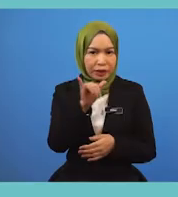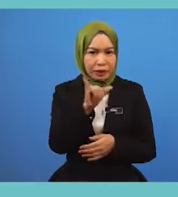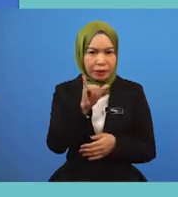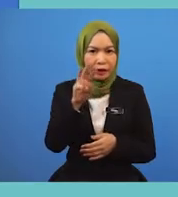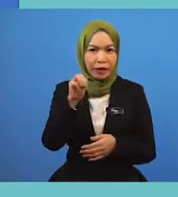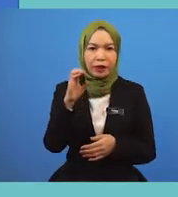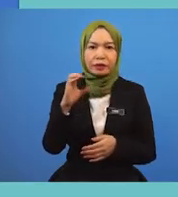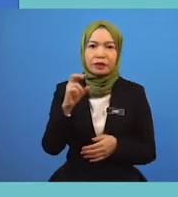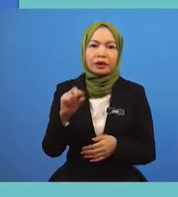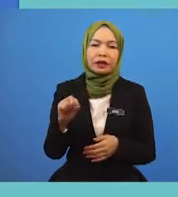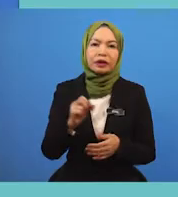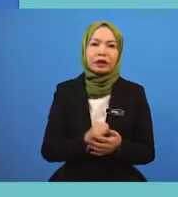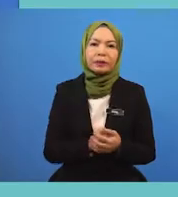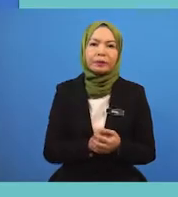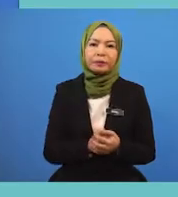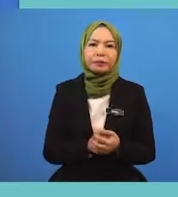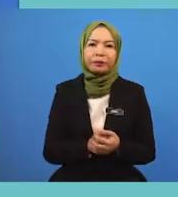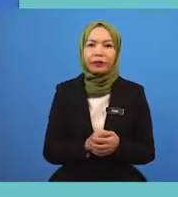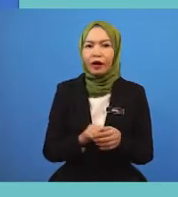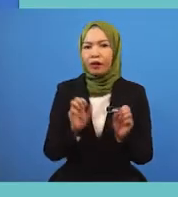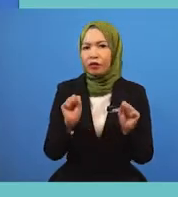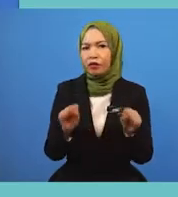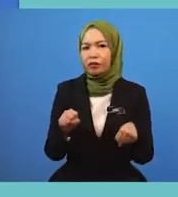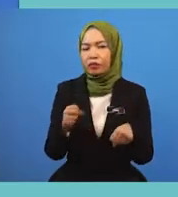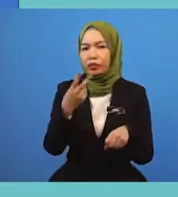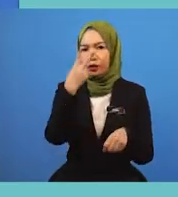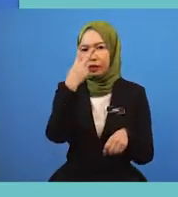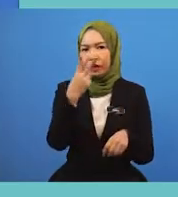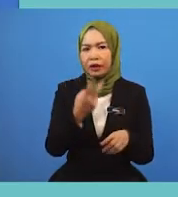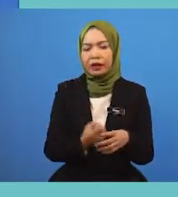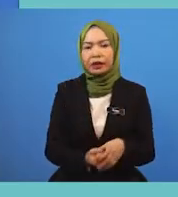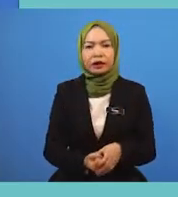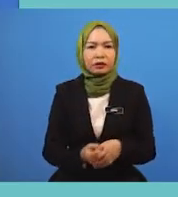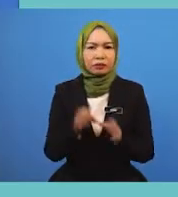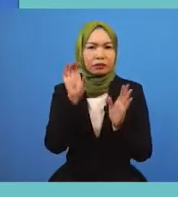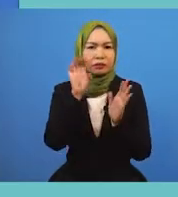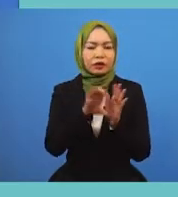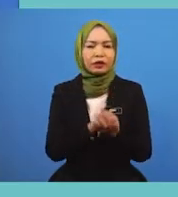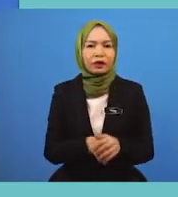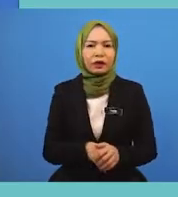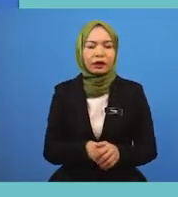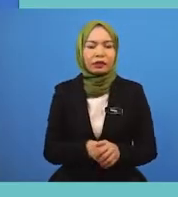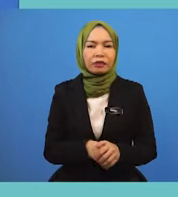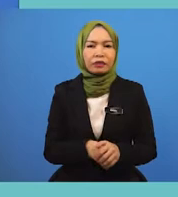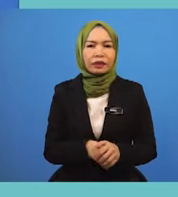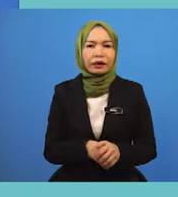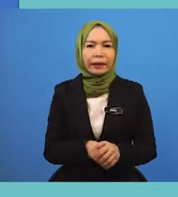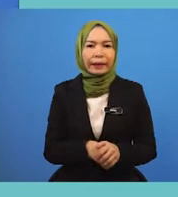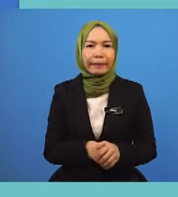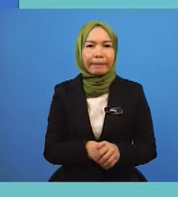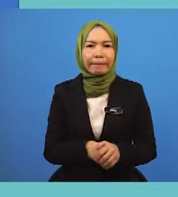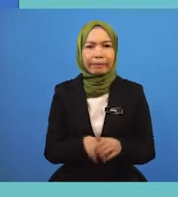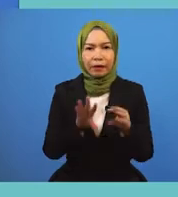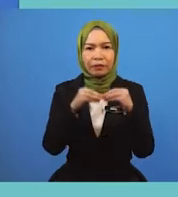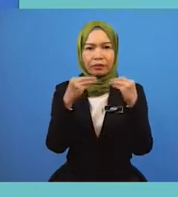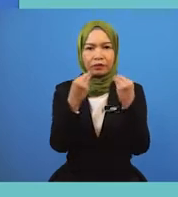MC theta. Murid-murid boleh lihat seperti yang dipaparkan. Maka jumlah theta